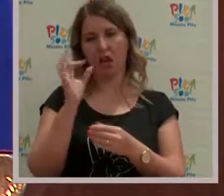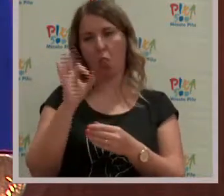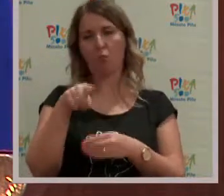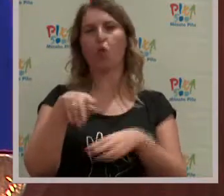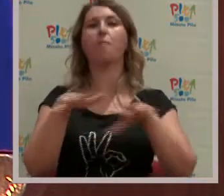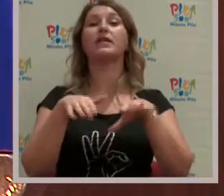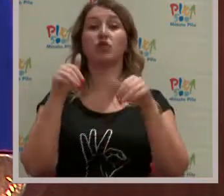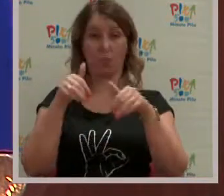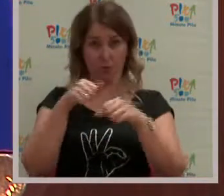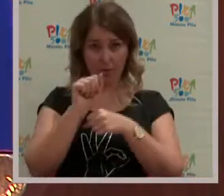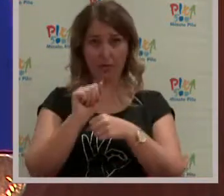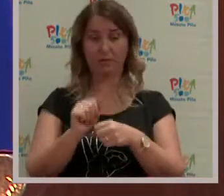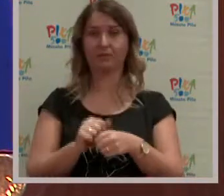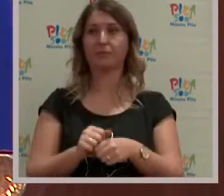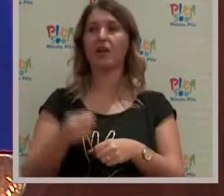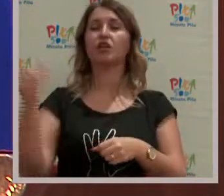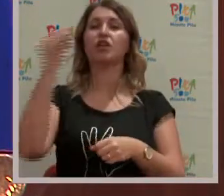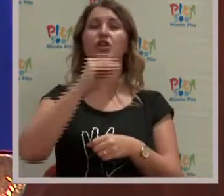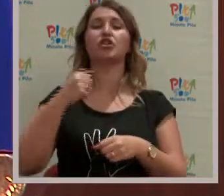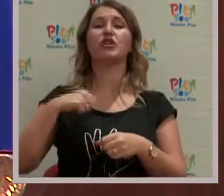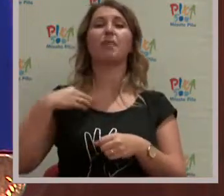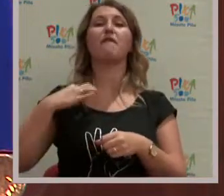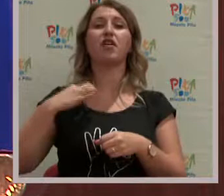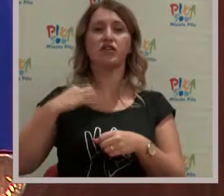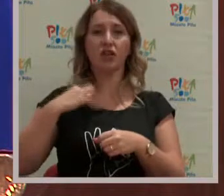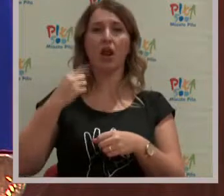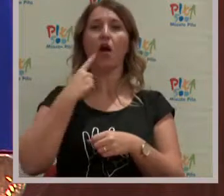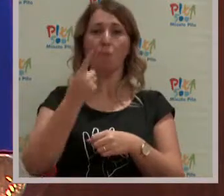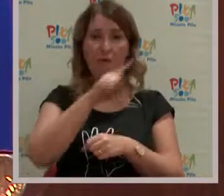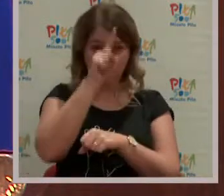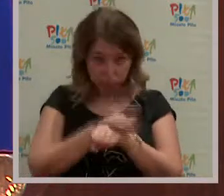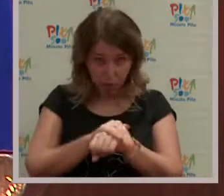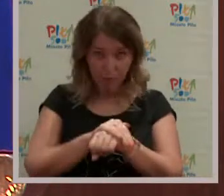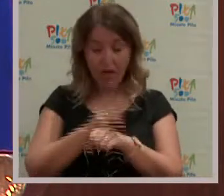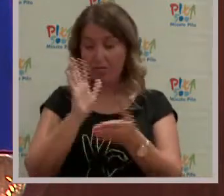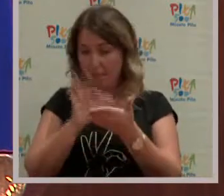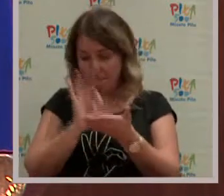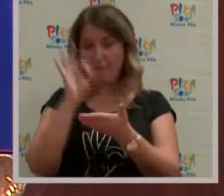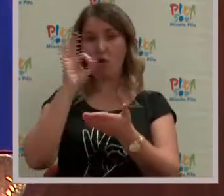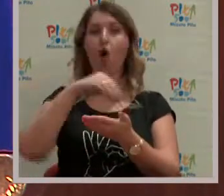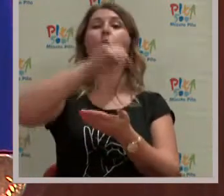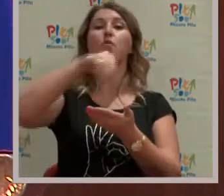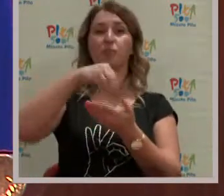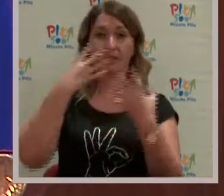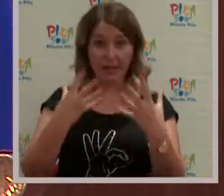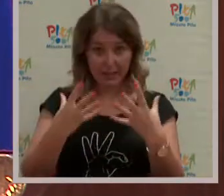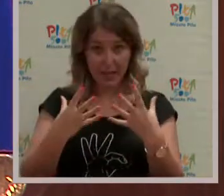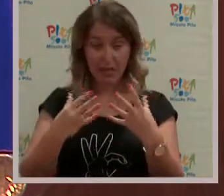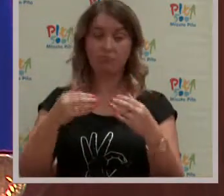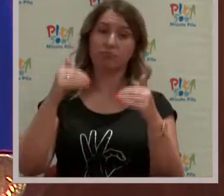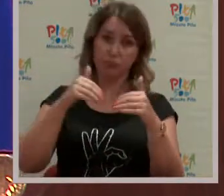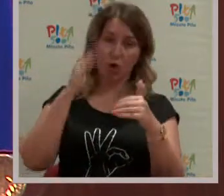właściciel ostatecznie potwierdzi nam swoją wolę podpisania takiej umowy.